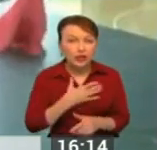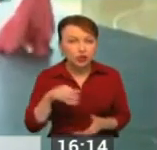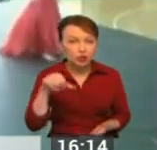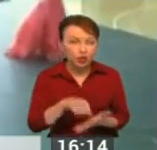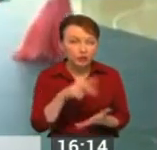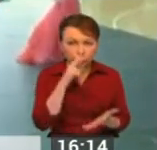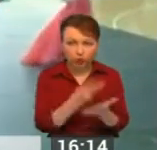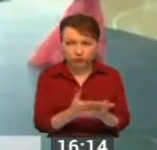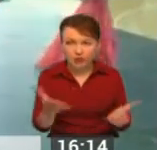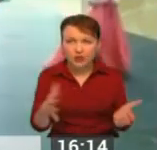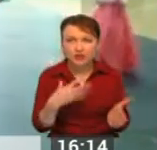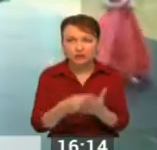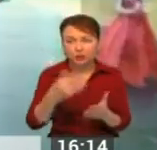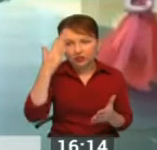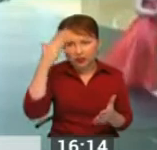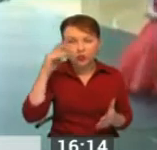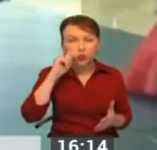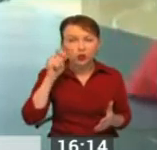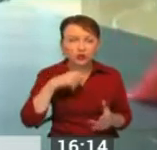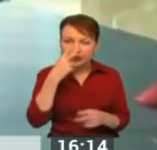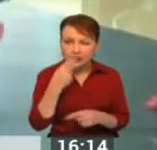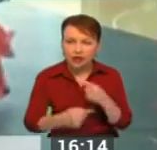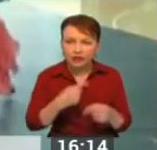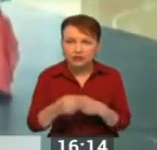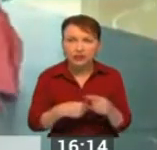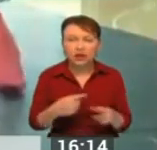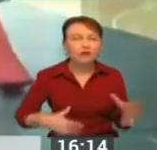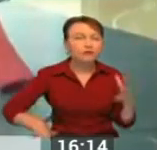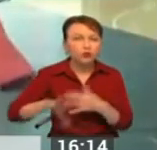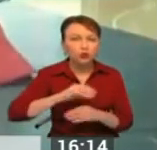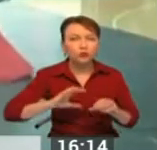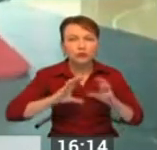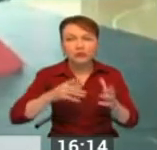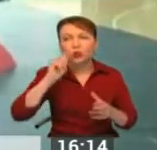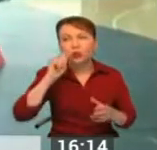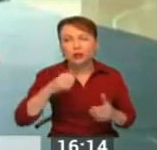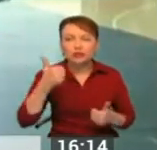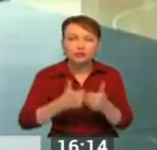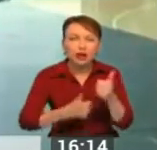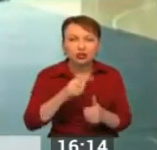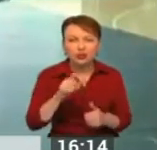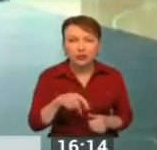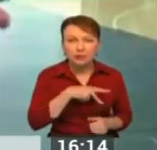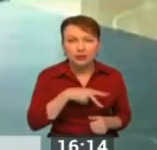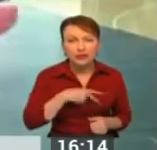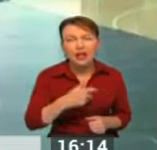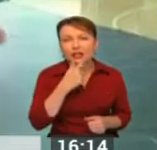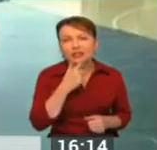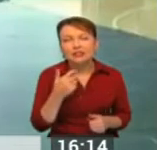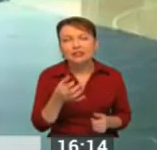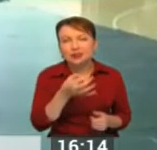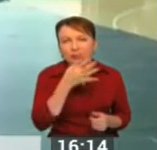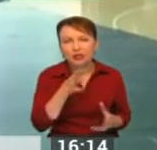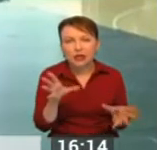учасники продемонстрували свої таланти, українські традиції всьому світові. Україна, змагаючись за приз глядацьких симпатій, разом